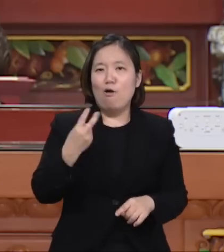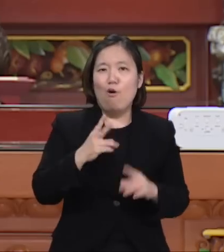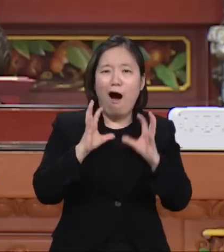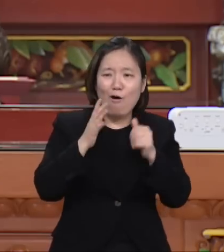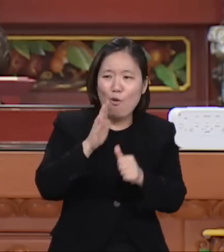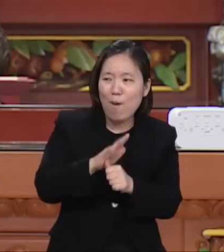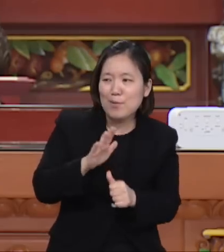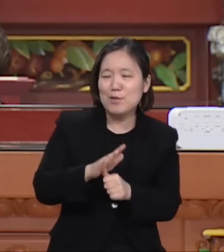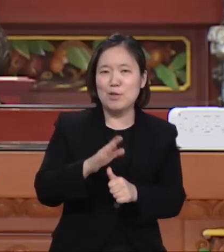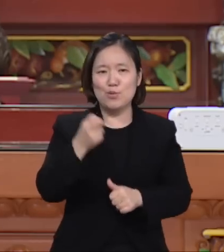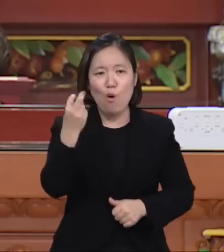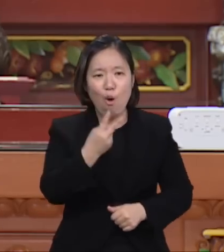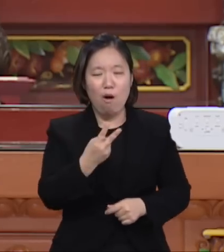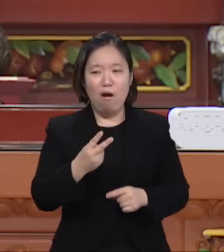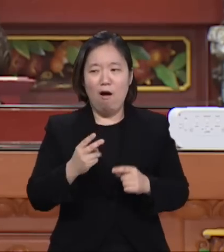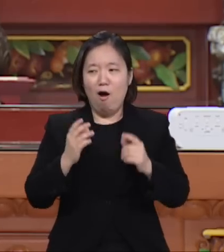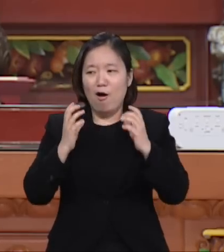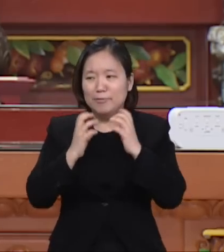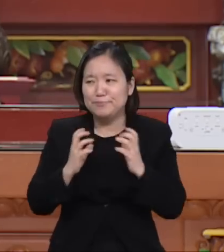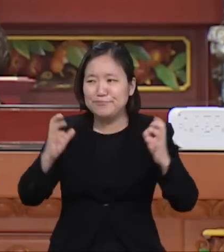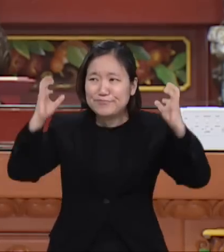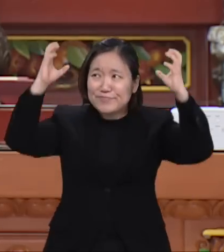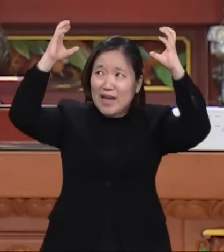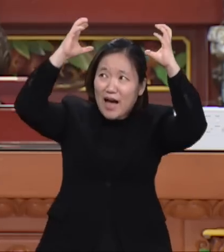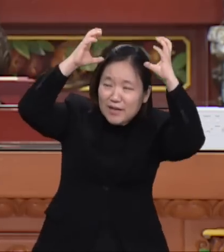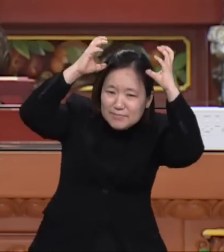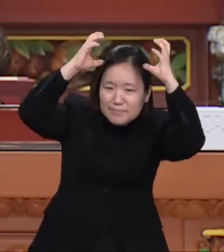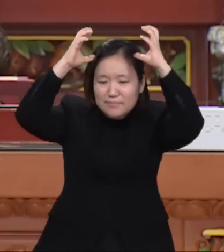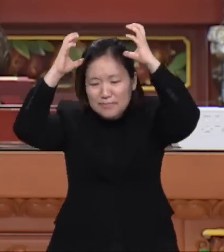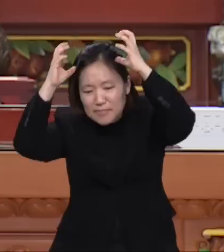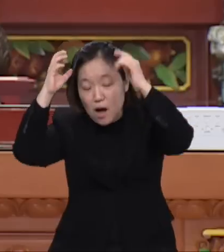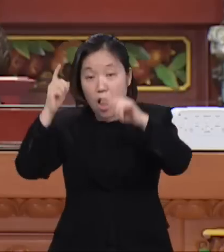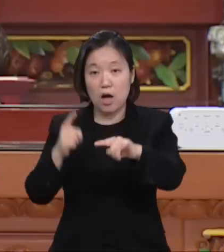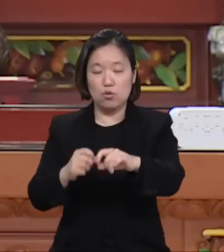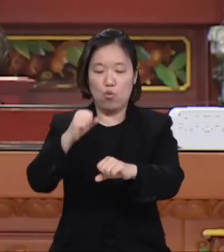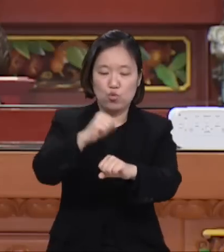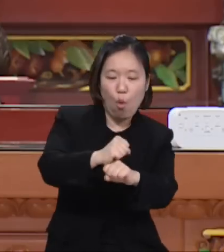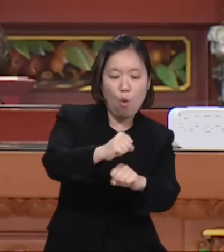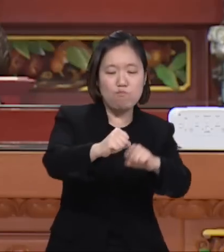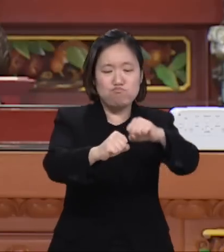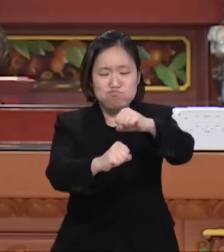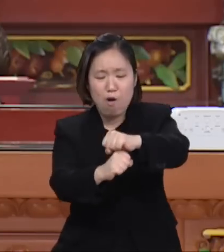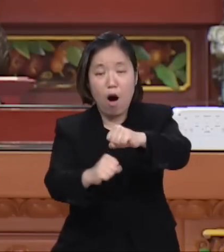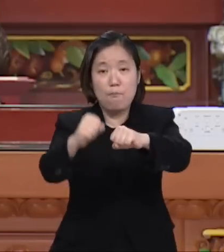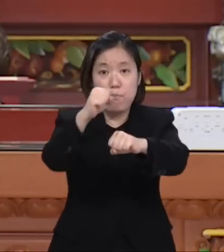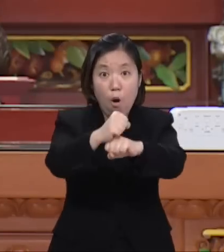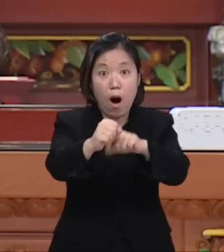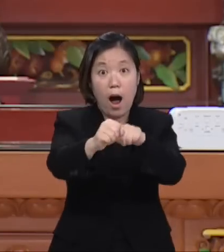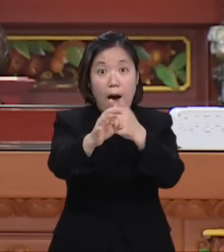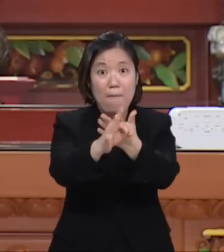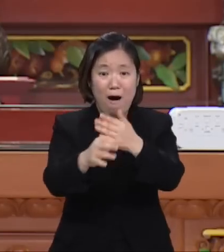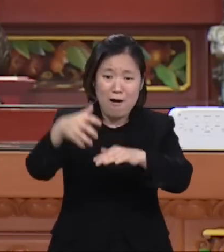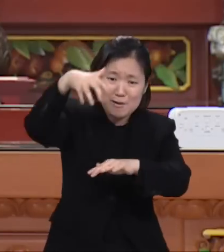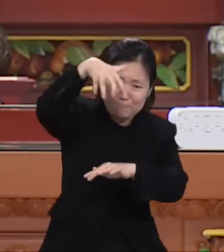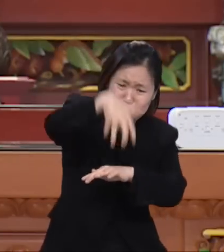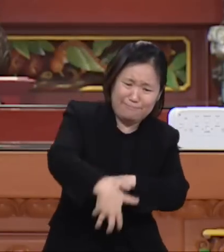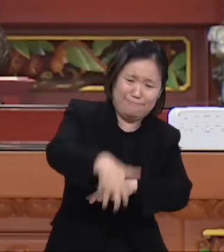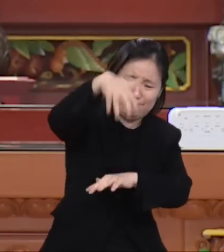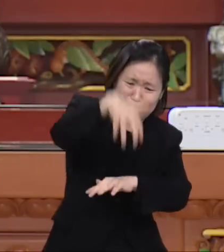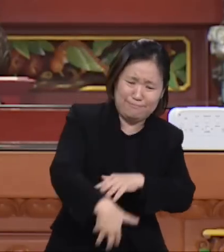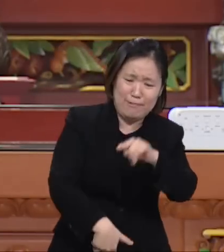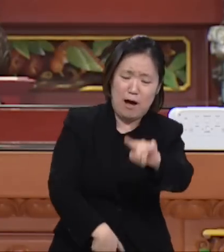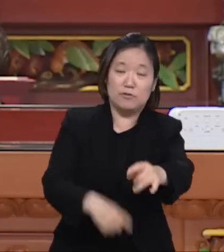그 돌을 또 가져다가 또 볼을 쌓으면 또 그 거센 물세대를 콸콸 흐르면서 애들이